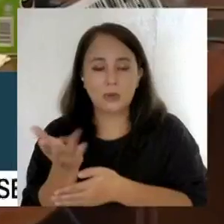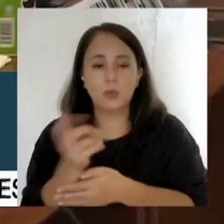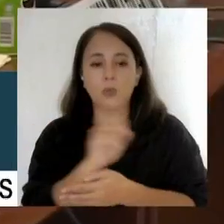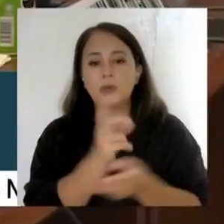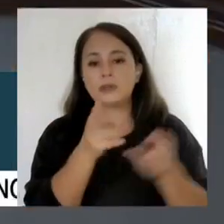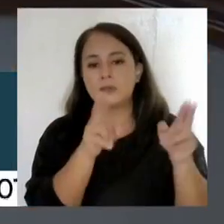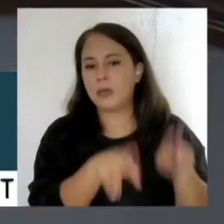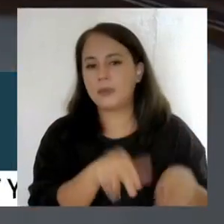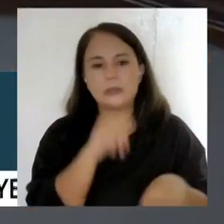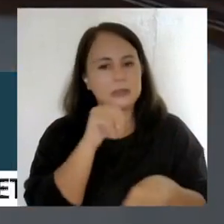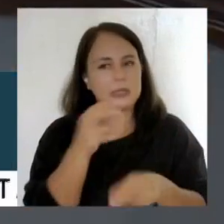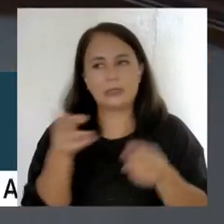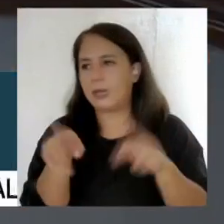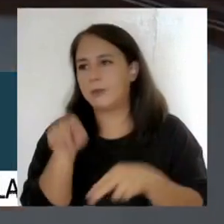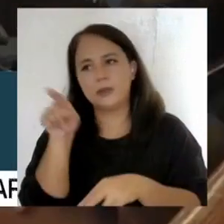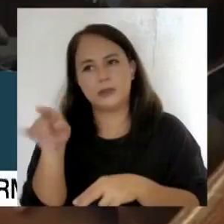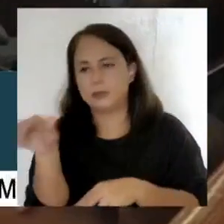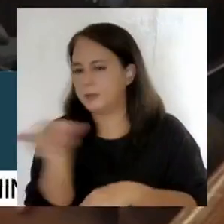happen to them.